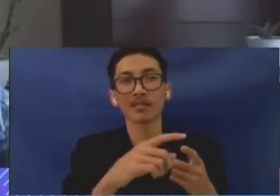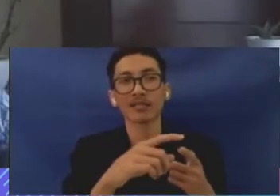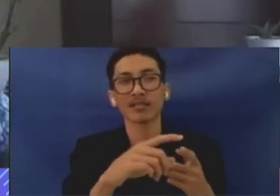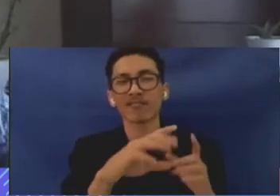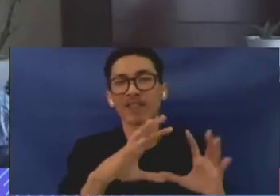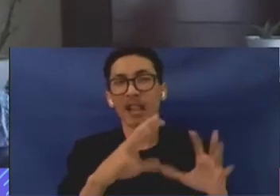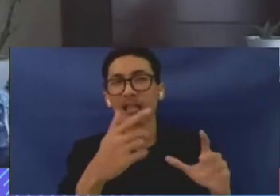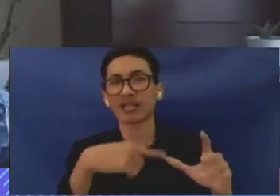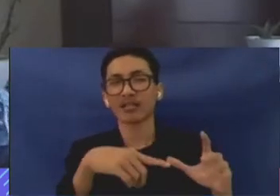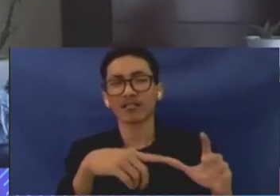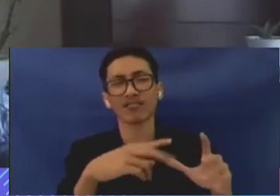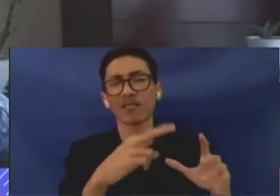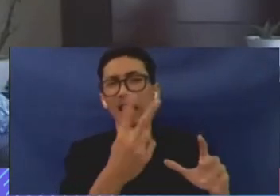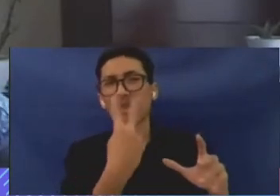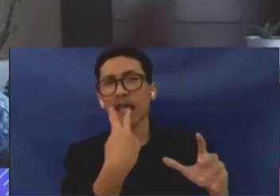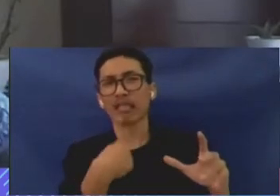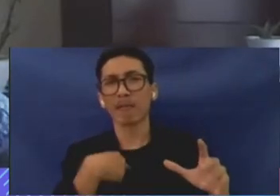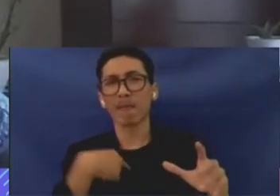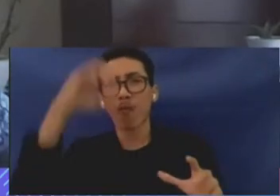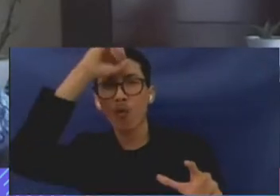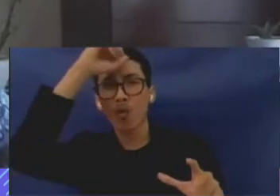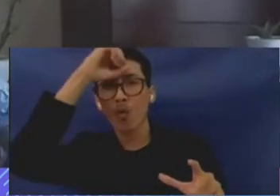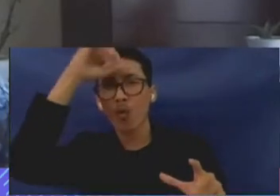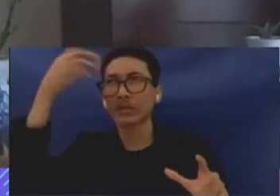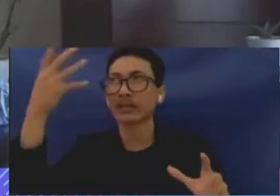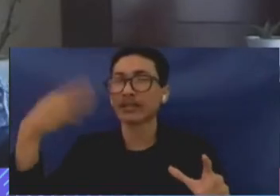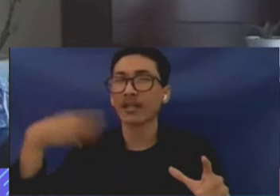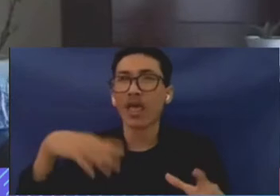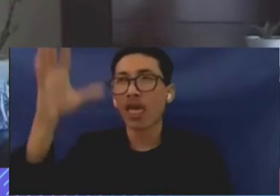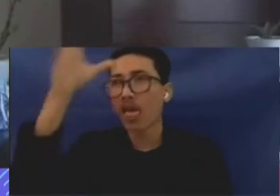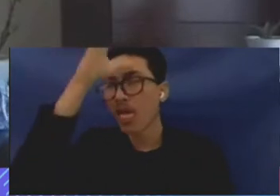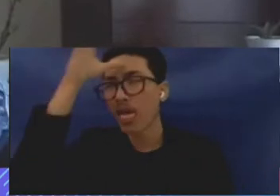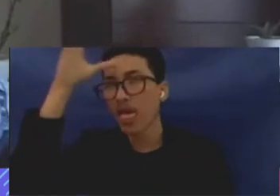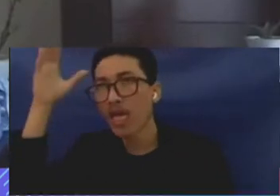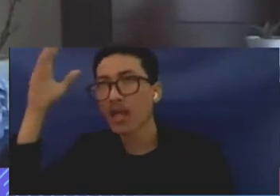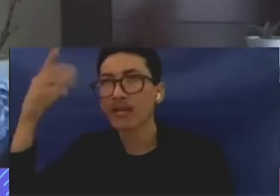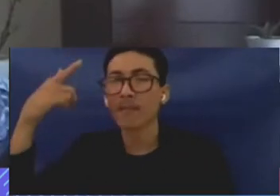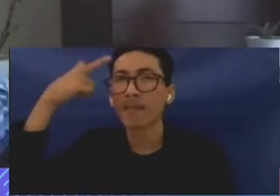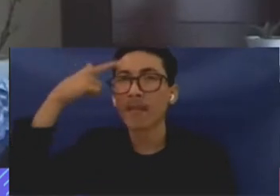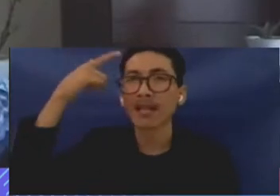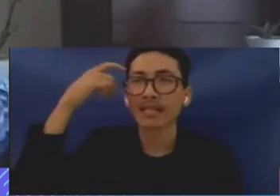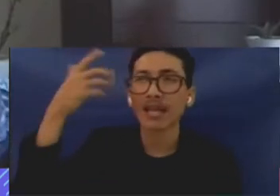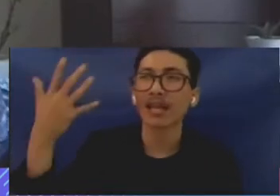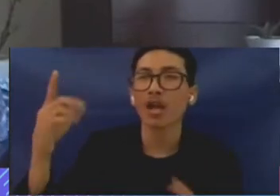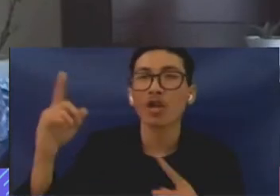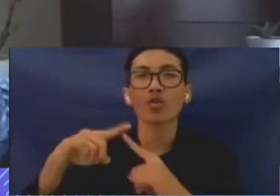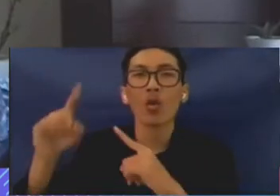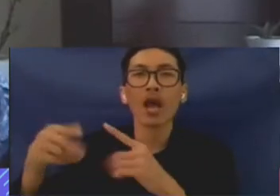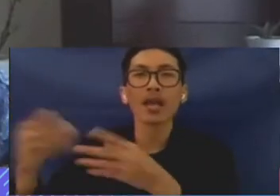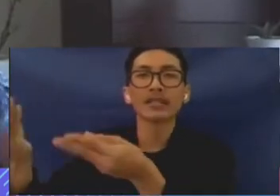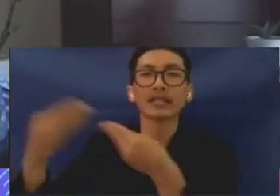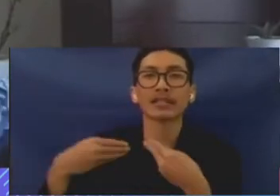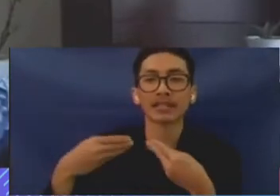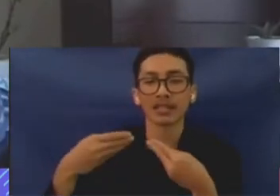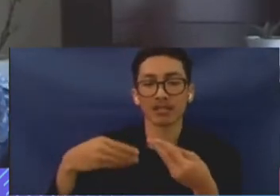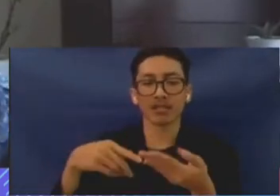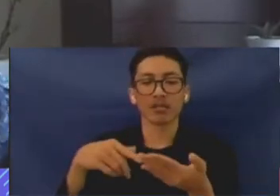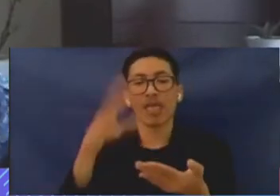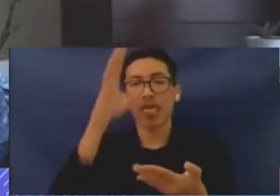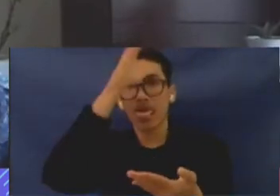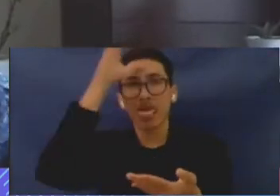tidak mengerti pelajaran apapun, tidak bisa menyelesaikan tugas saya. Saat